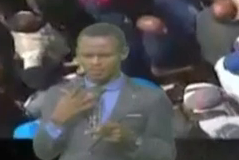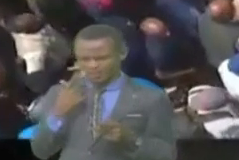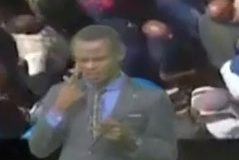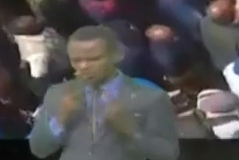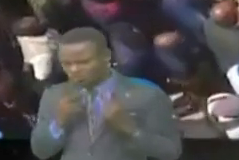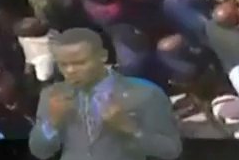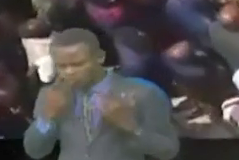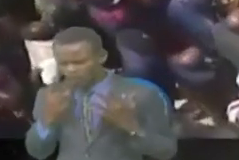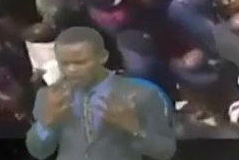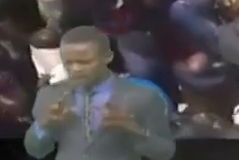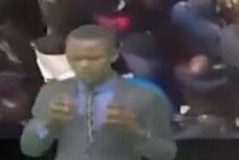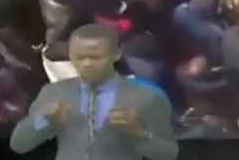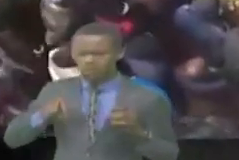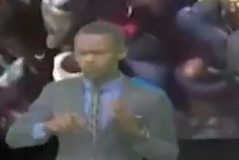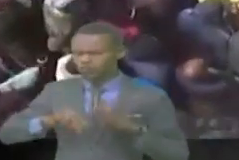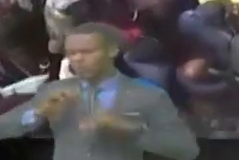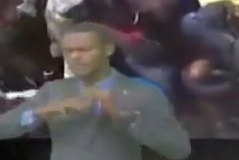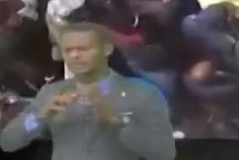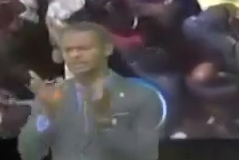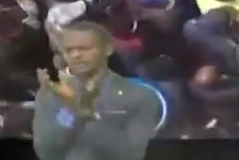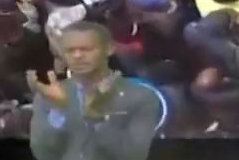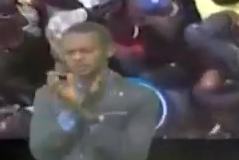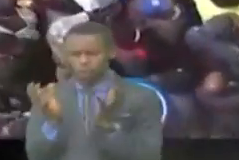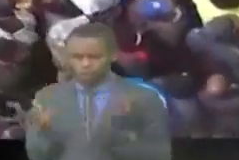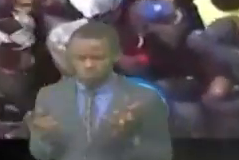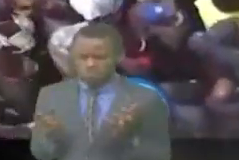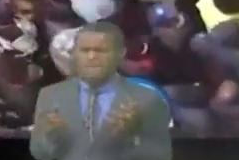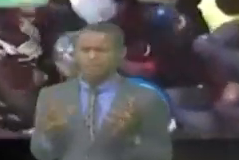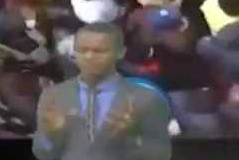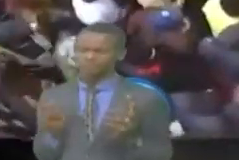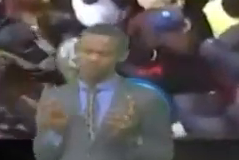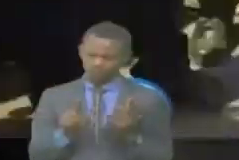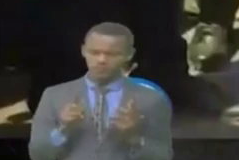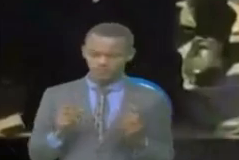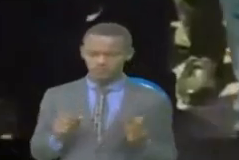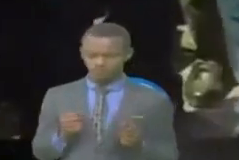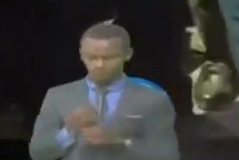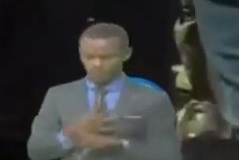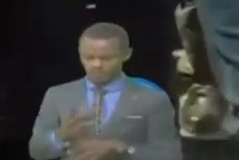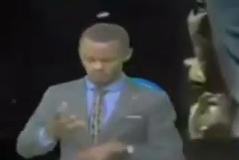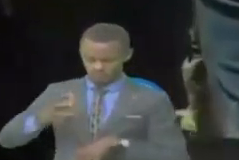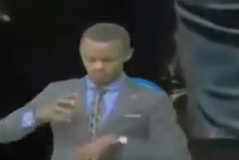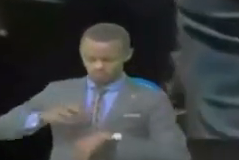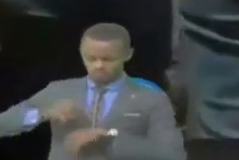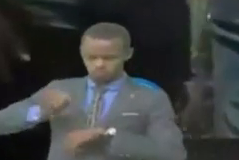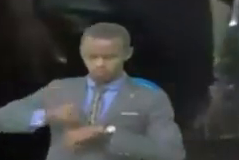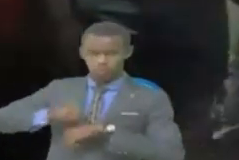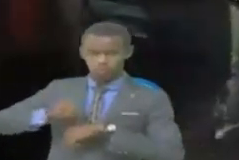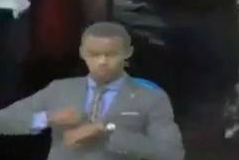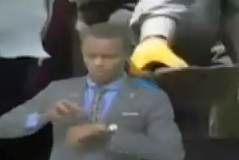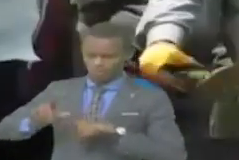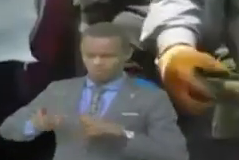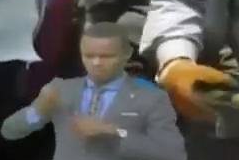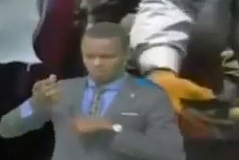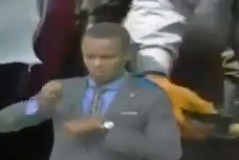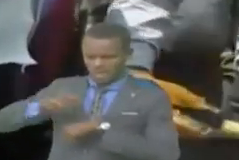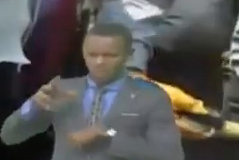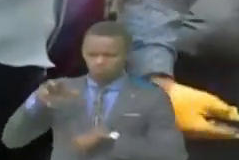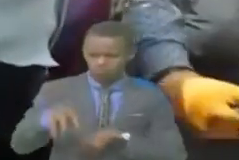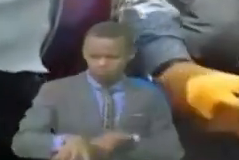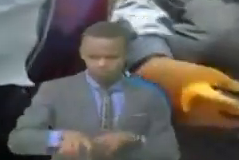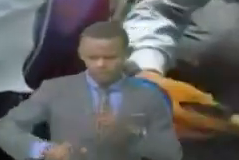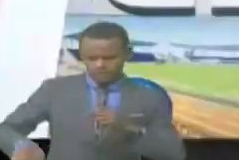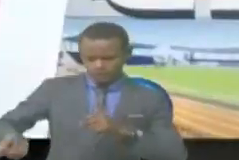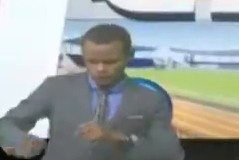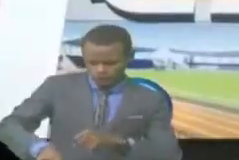000 places assises. Au milieu des acclamations, le gouvernement va poser la première pierre, lançant ainsi les travaux d'un complexe qui abritera en son sein